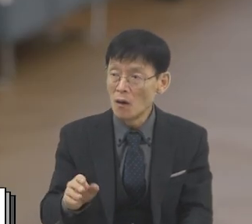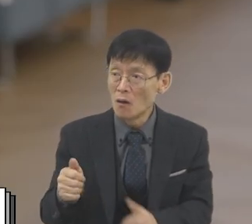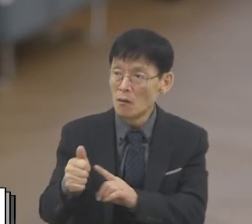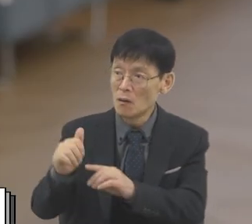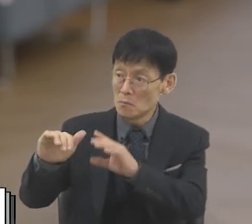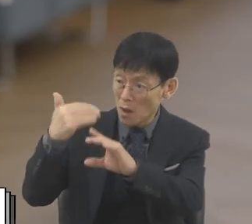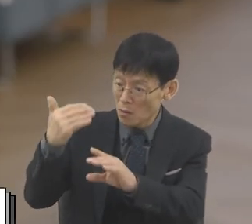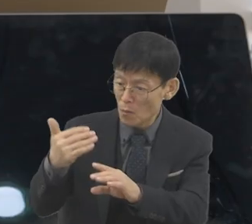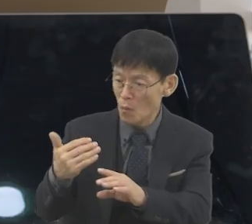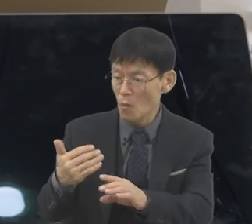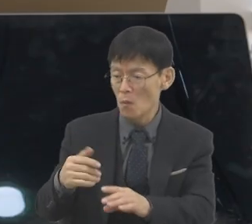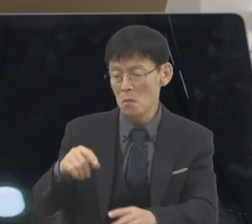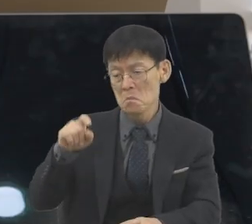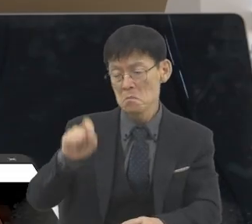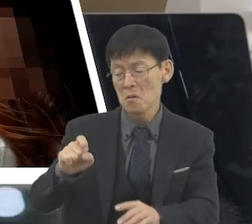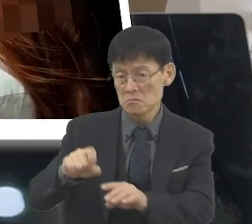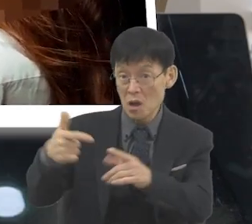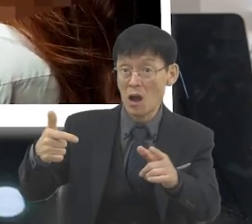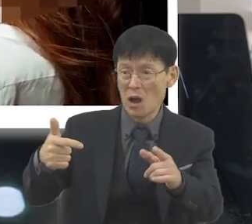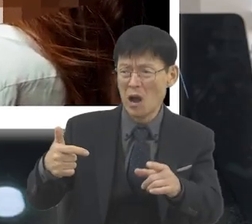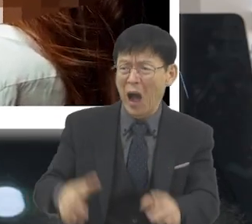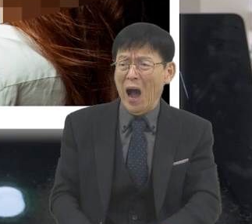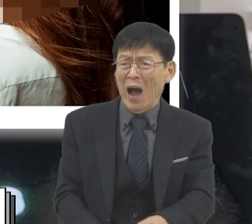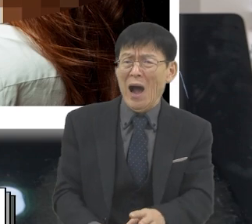성훈 씨가 이메일을 보냈네?